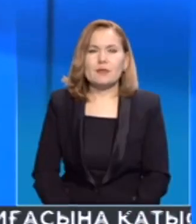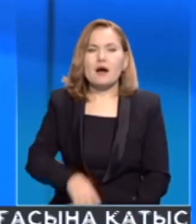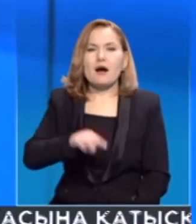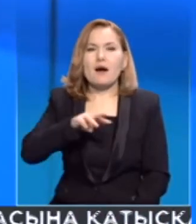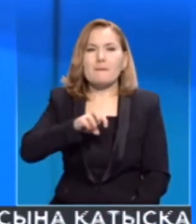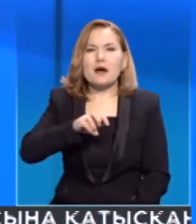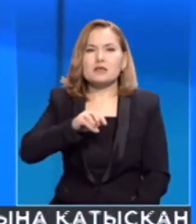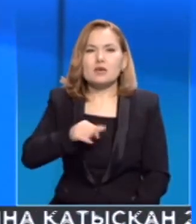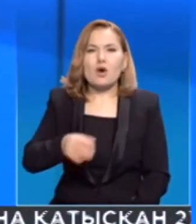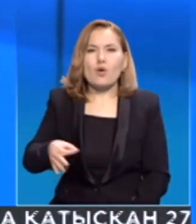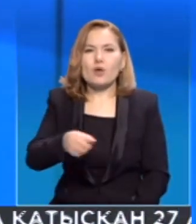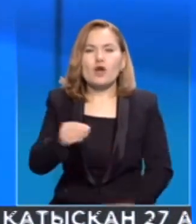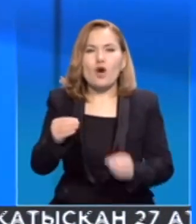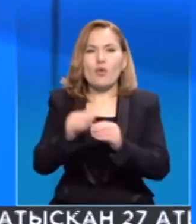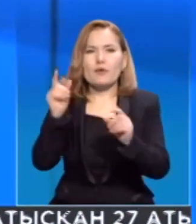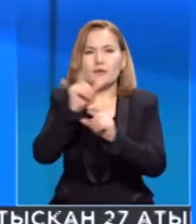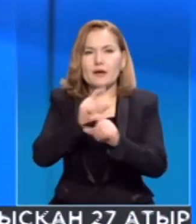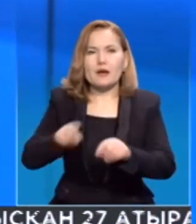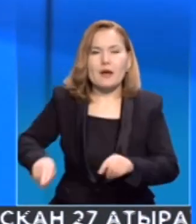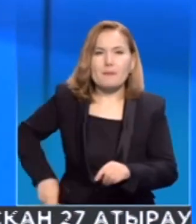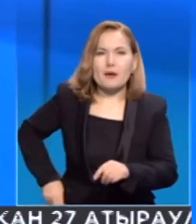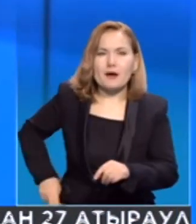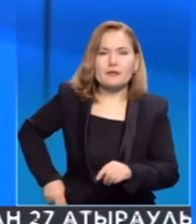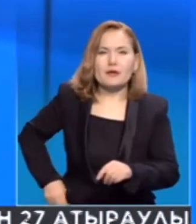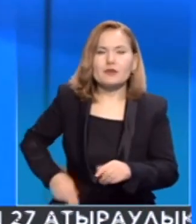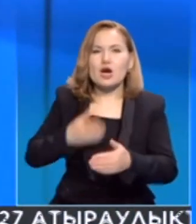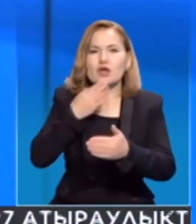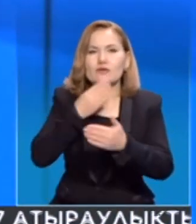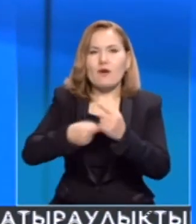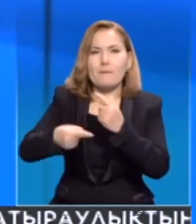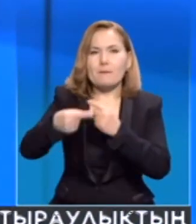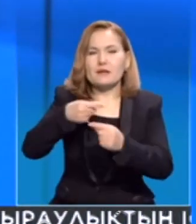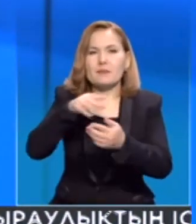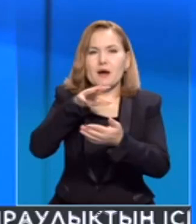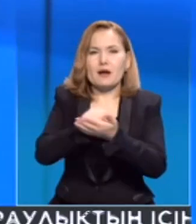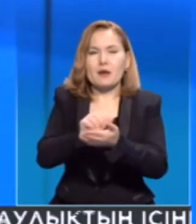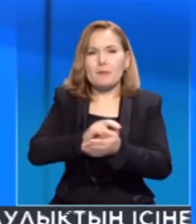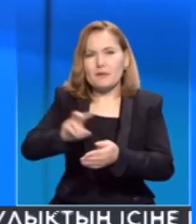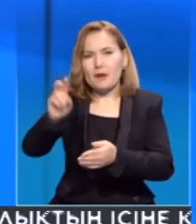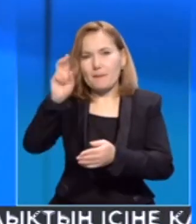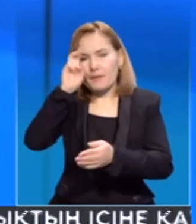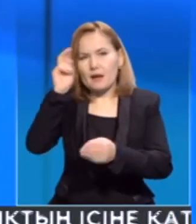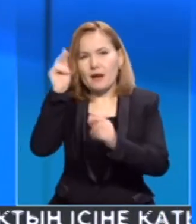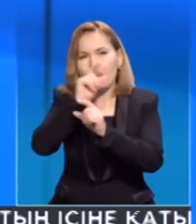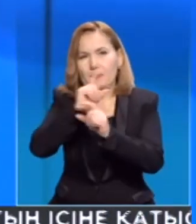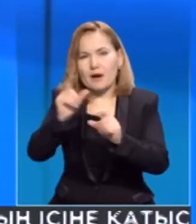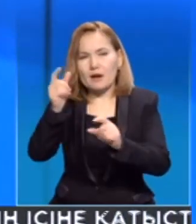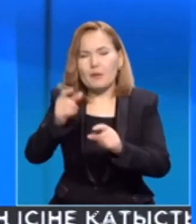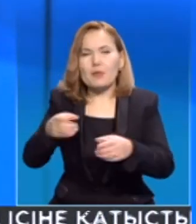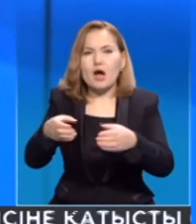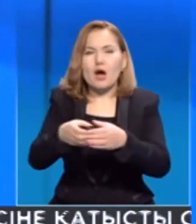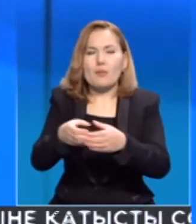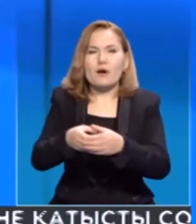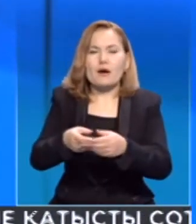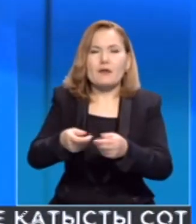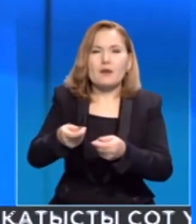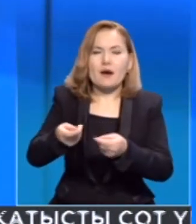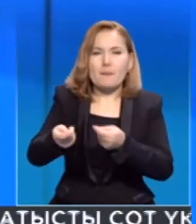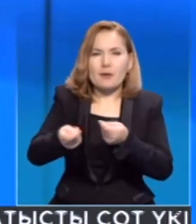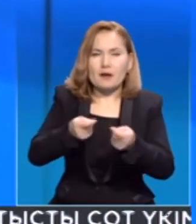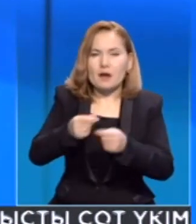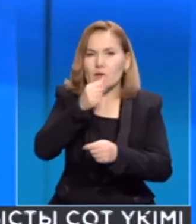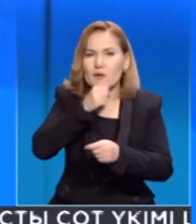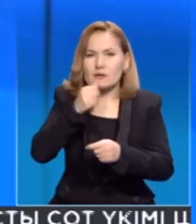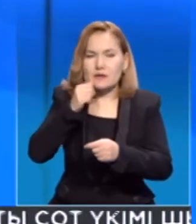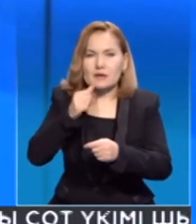Ал Маңғыстау облысында 10 мектептің директоры жеке кәсіппен айналысқан. Мемлекеттік білім беру ұйымдарының басшыларына кәсіпкерлік арқылы табыс табуға